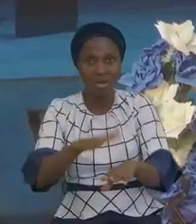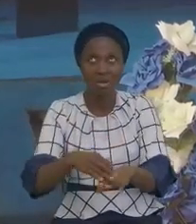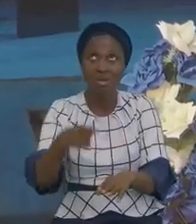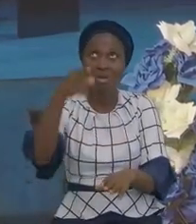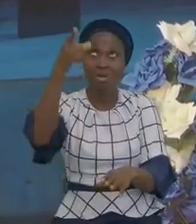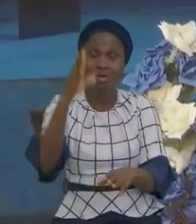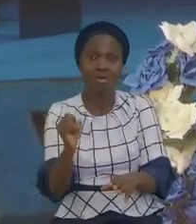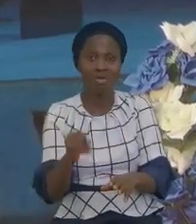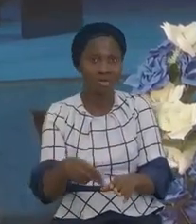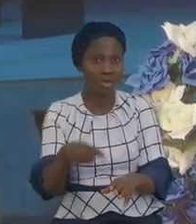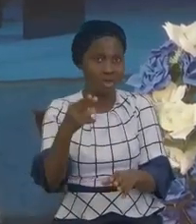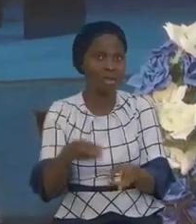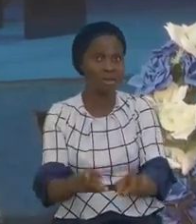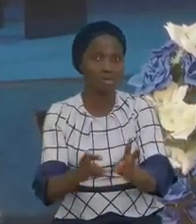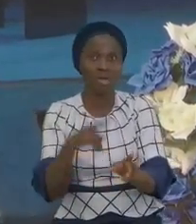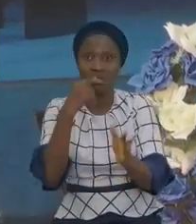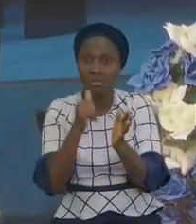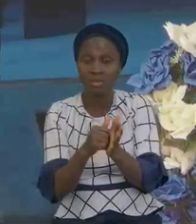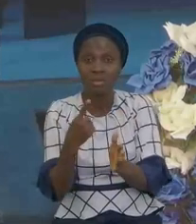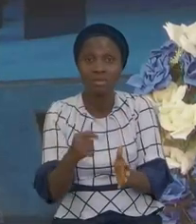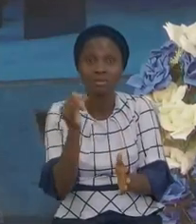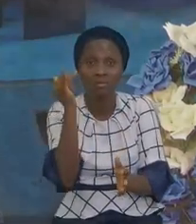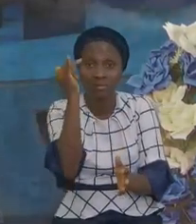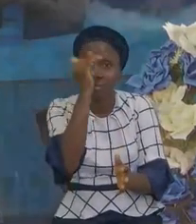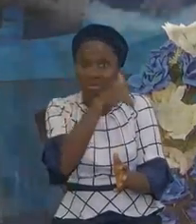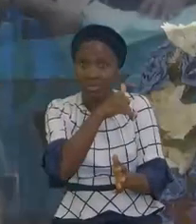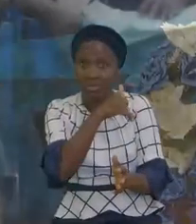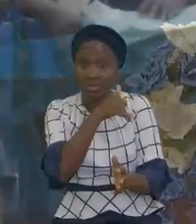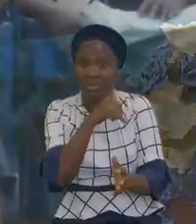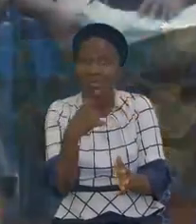insensés, les ignorants, les bébés,